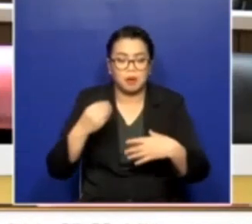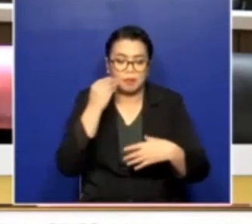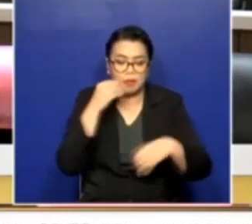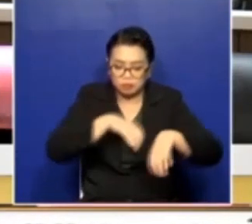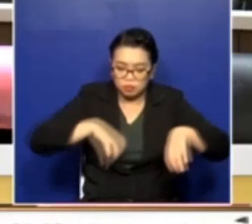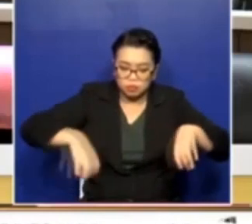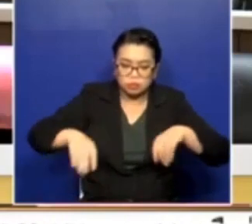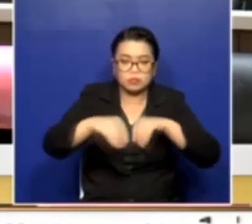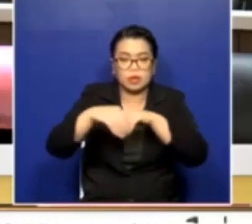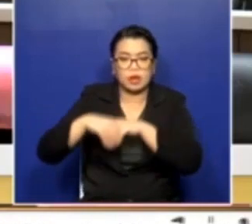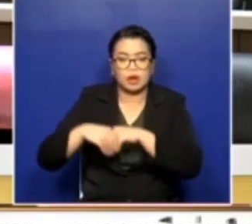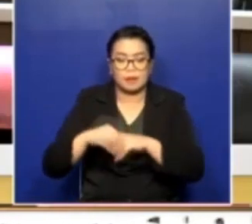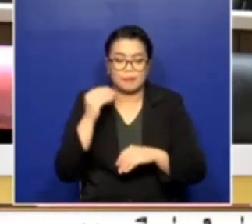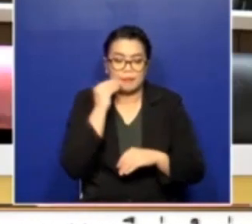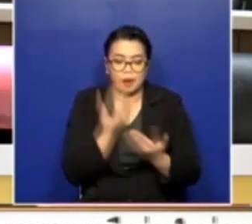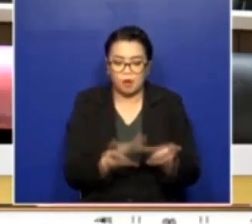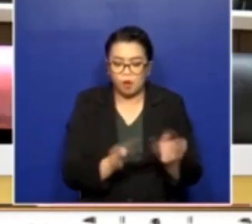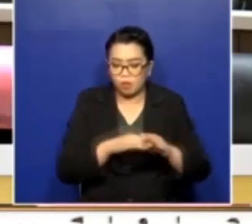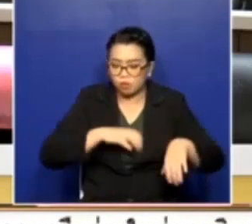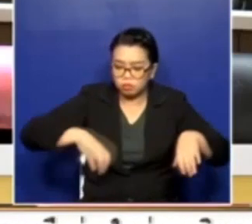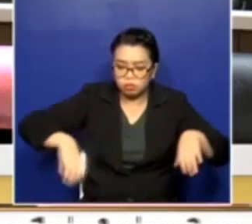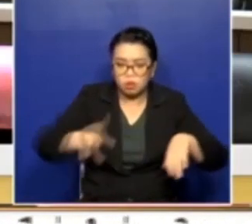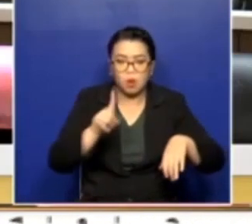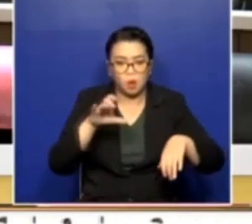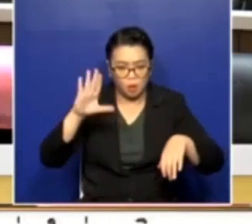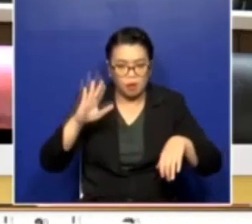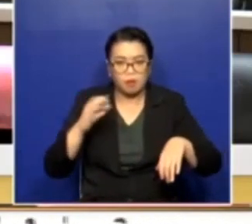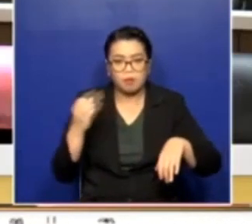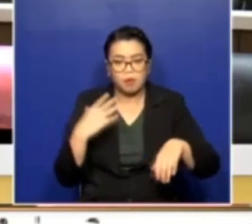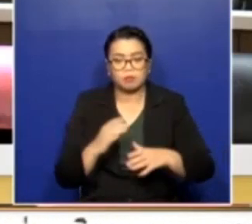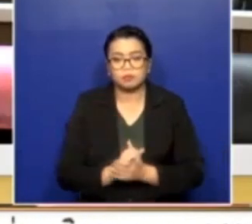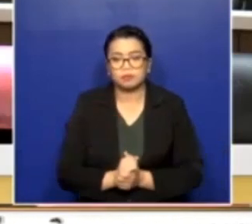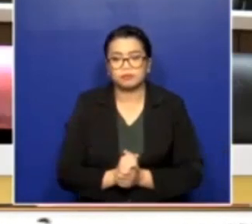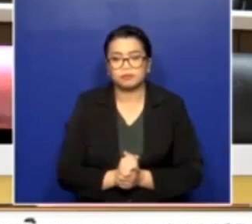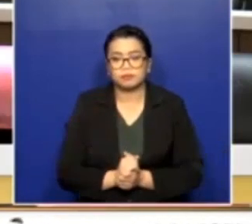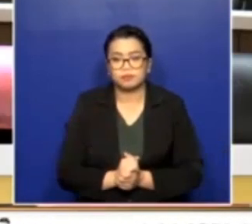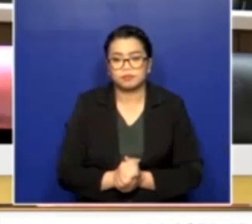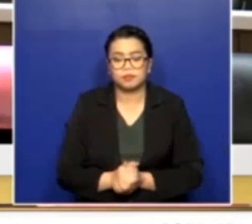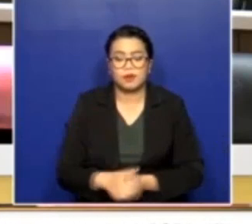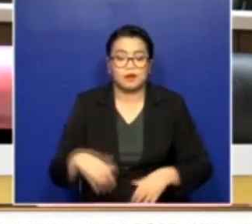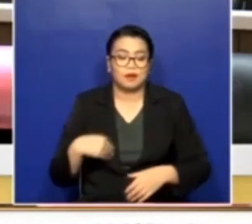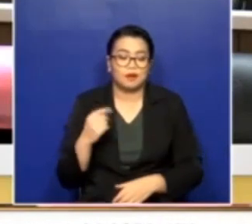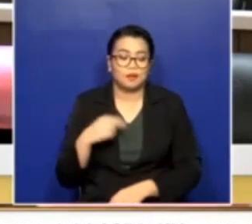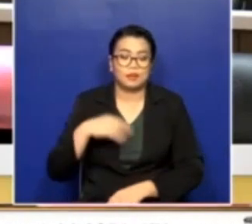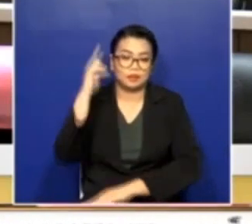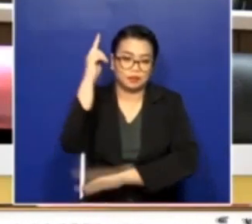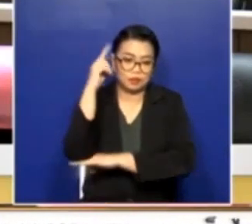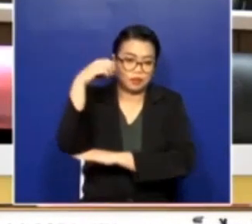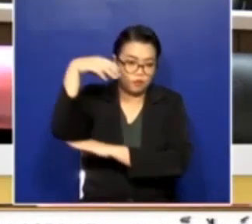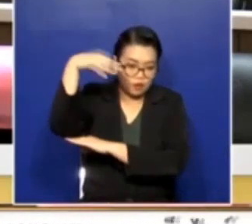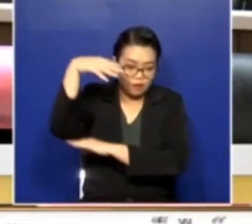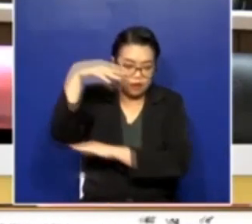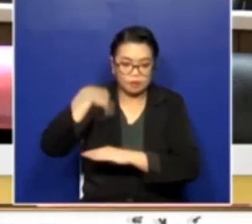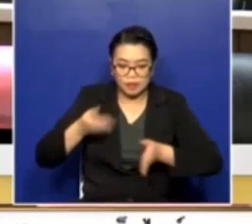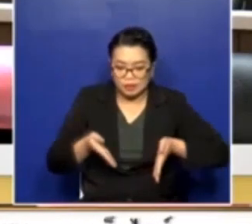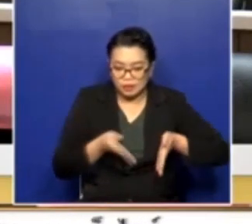ในที่แห่งนี้ประมาณ100กว่าหลังคาเรือน2เรื่องย่อยดังนี้ครับ 2.1 ขอให้ติดตั้งไฟแสงสว่างสาธารณะตาม